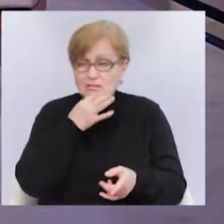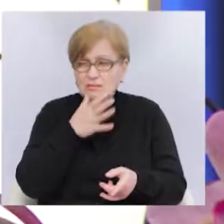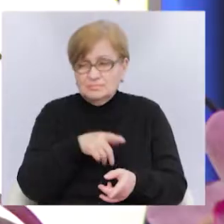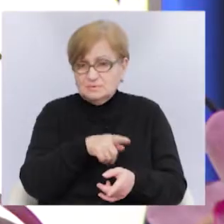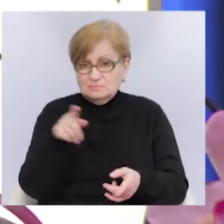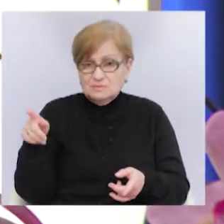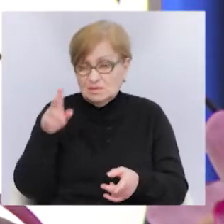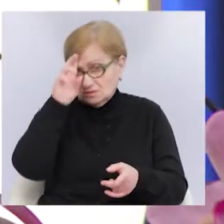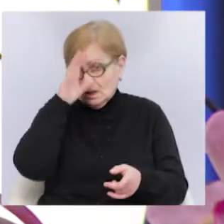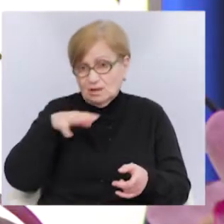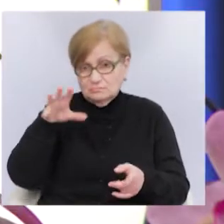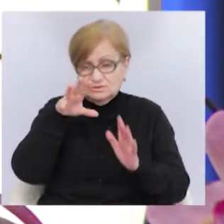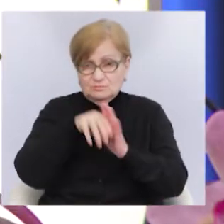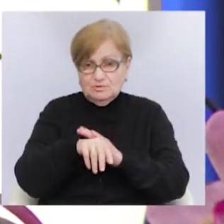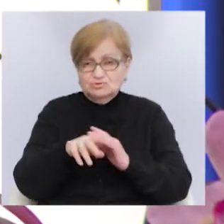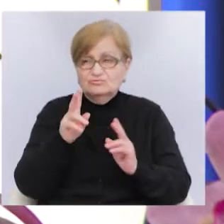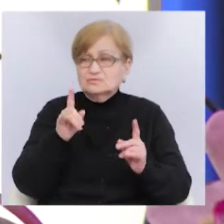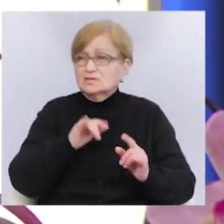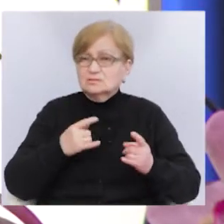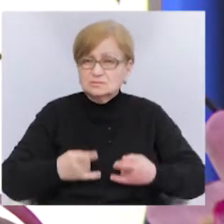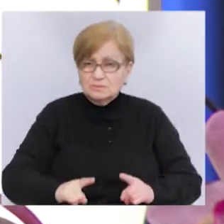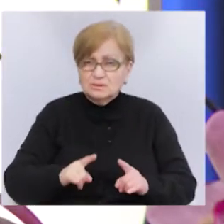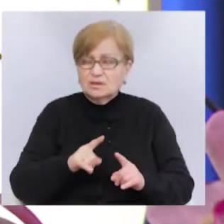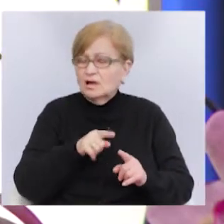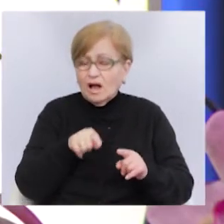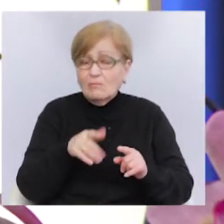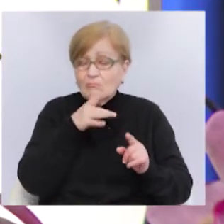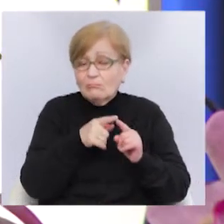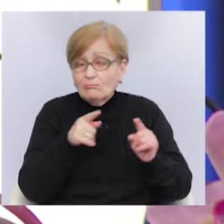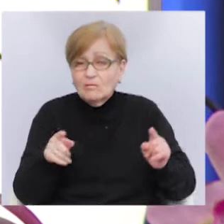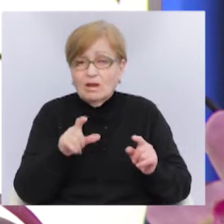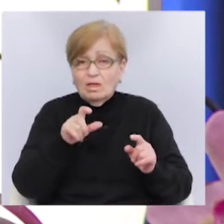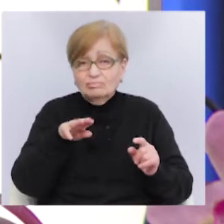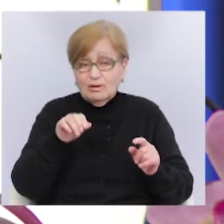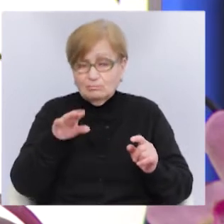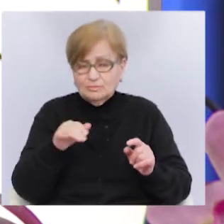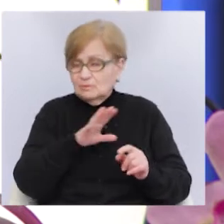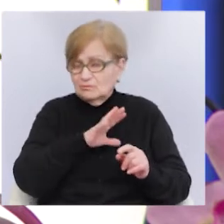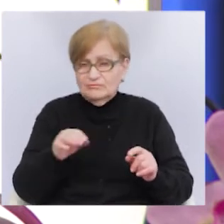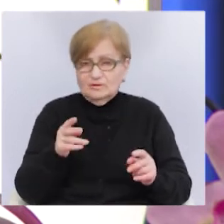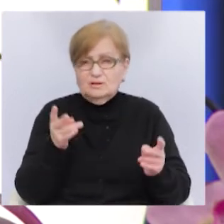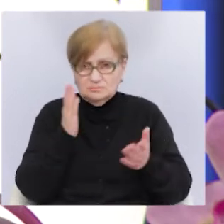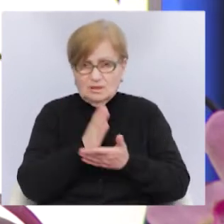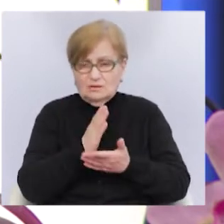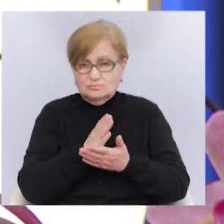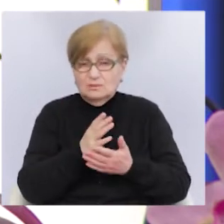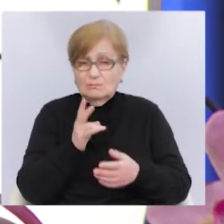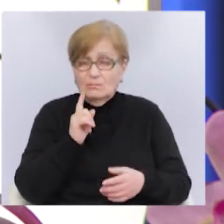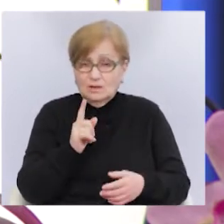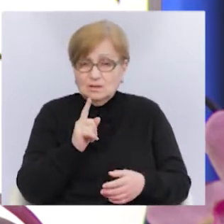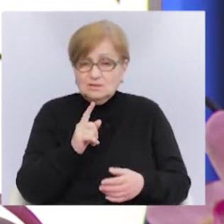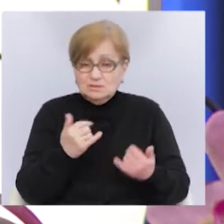ნებისმიერი ქვეყანაში დაბადებული ბავშვი სწორედ ამ ეტაპებს გადის და ამ ეტაპების მიმართ ძალიან ყურადღებით უნდა ვიყოთ ყველანი.